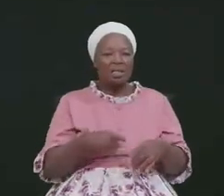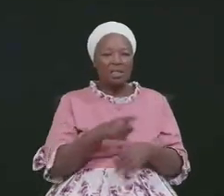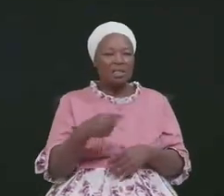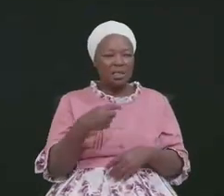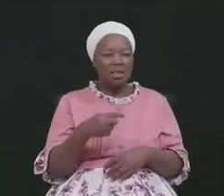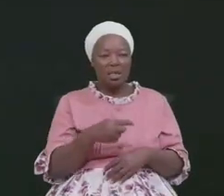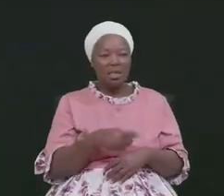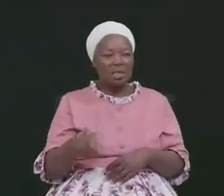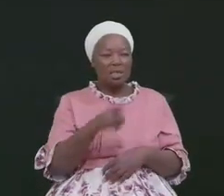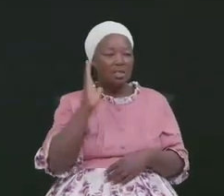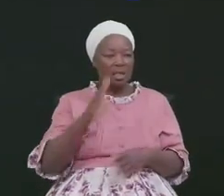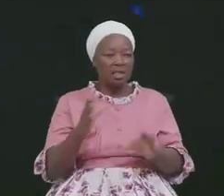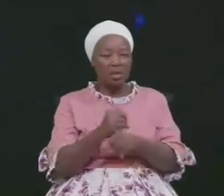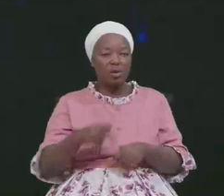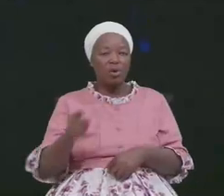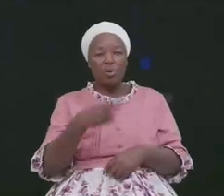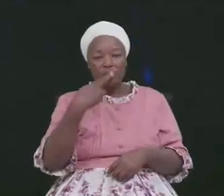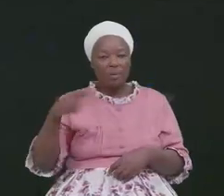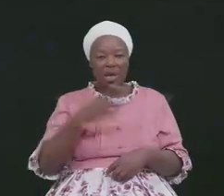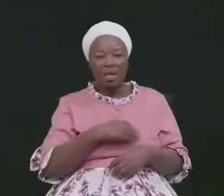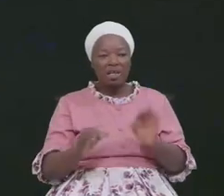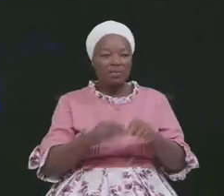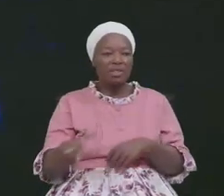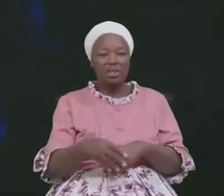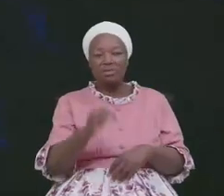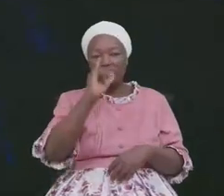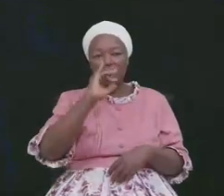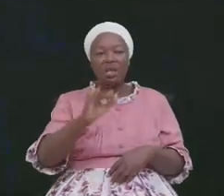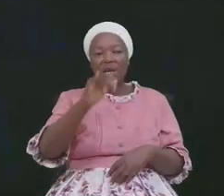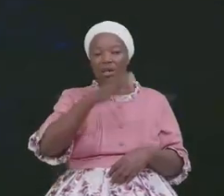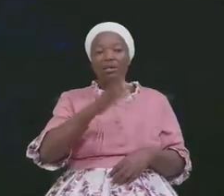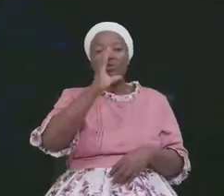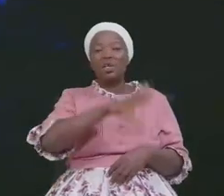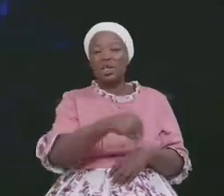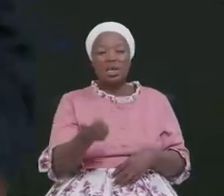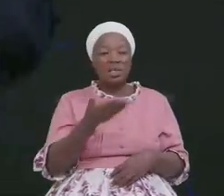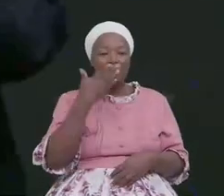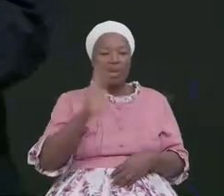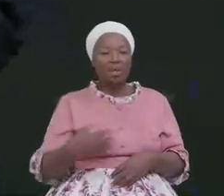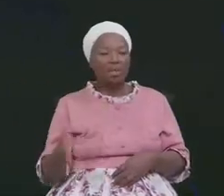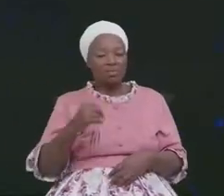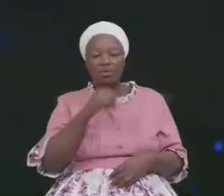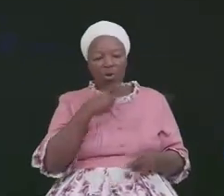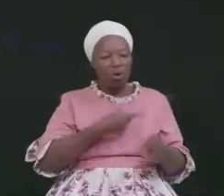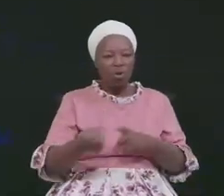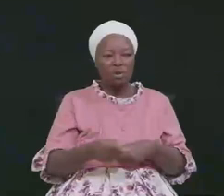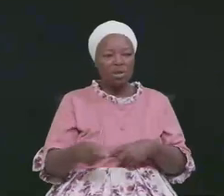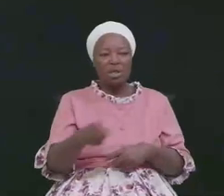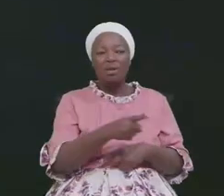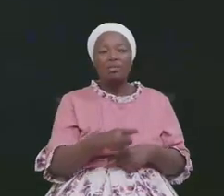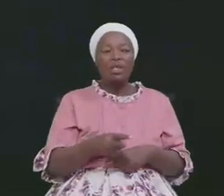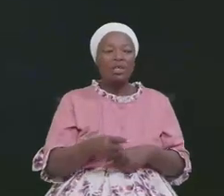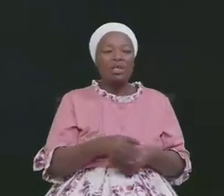S'ils boivent quelques breuvages mortels, il ne leur fera point de mal. Ils imposeront les mains